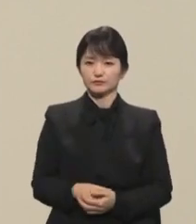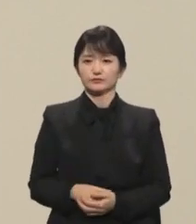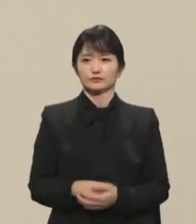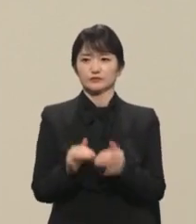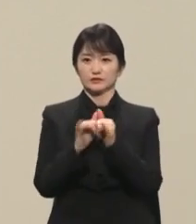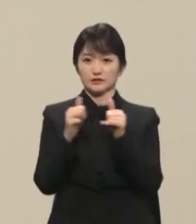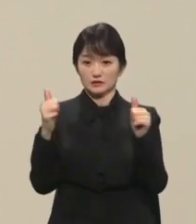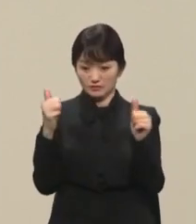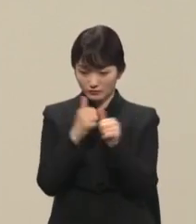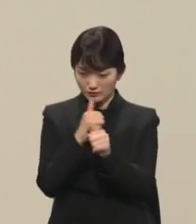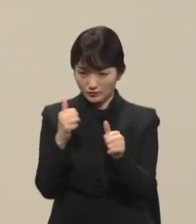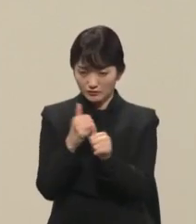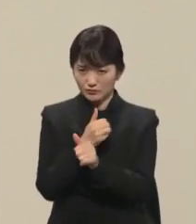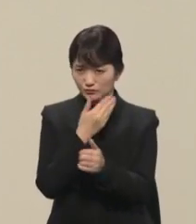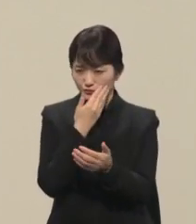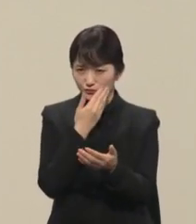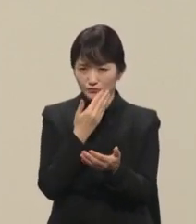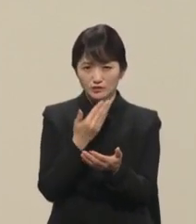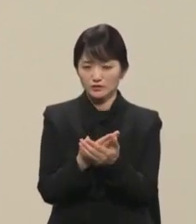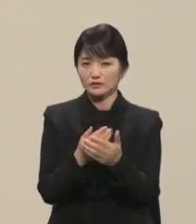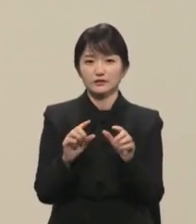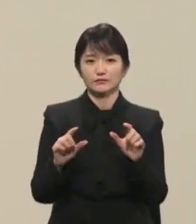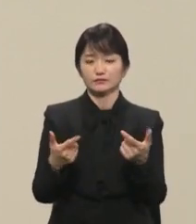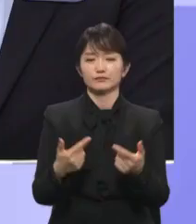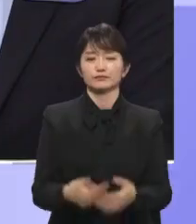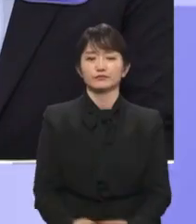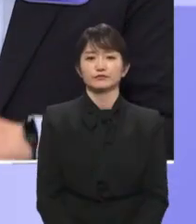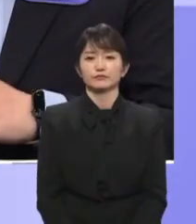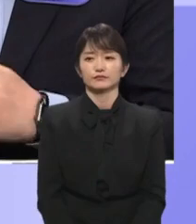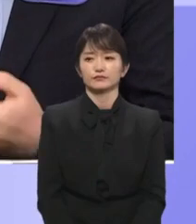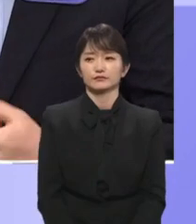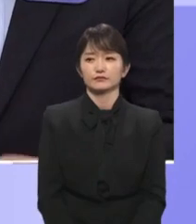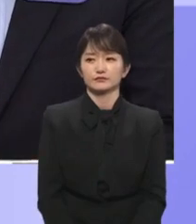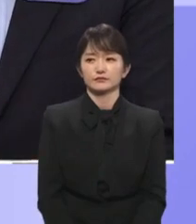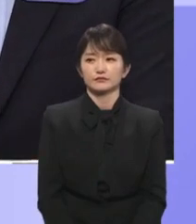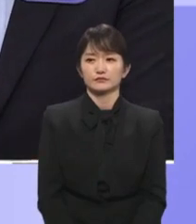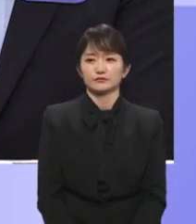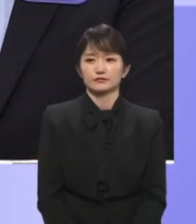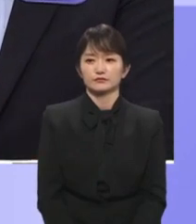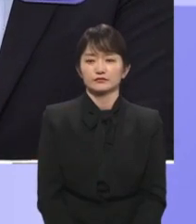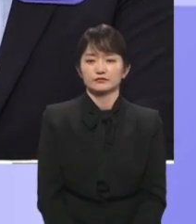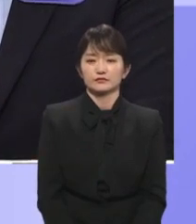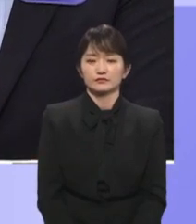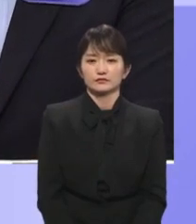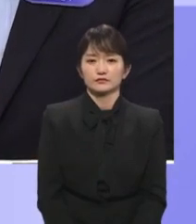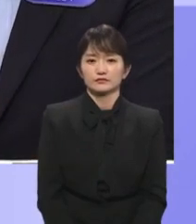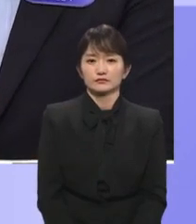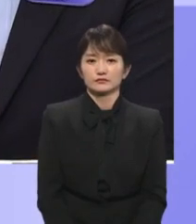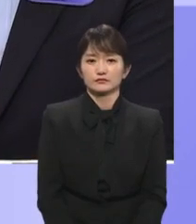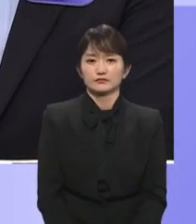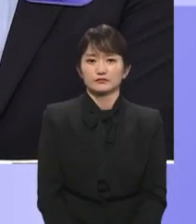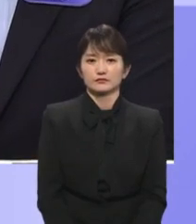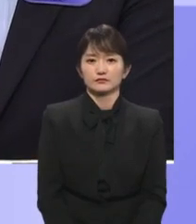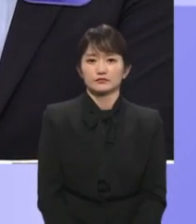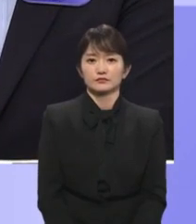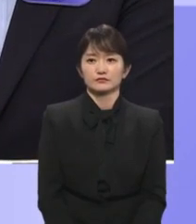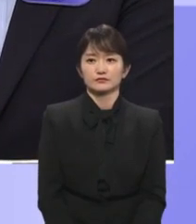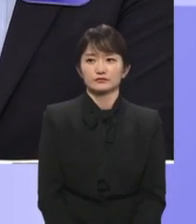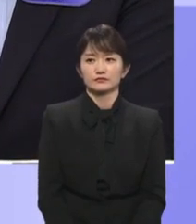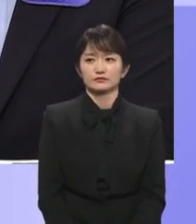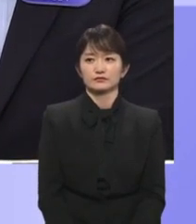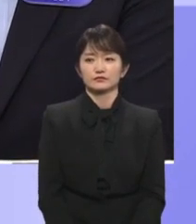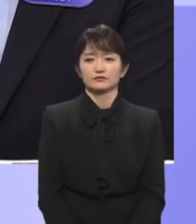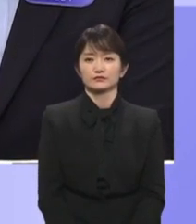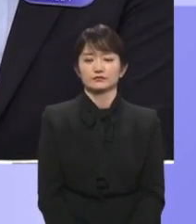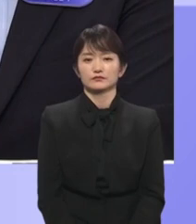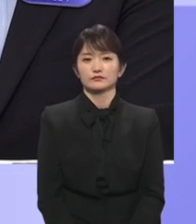그 자체가 전 핵심이 될 수 없다 저 그렇게 생각합니다네 이제 신인규 변호사님 말씀을 받아 가지고 생각을 해 보면은 결국 이제 뭐 4급수 5급수 공급하고